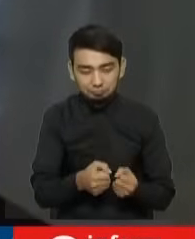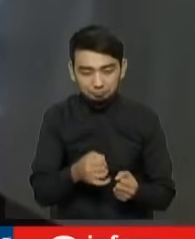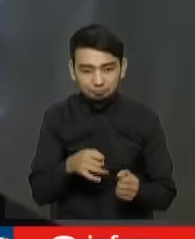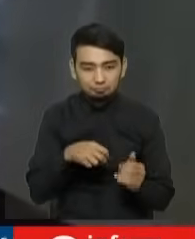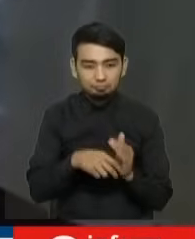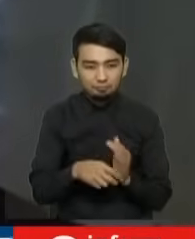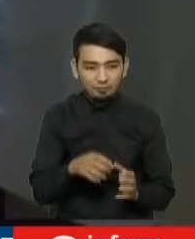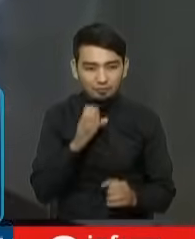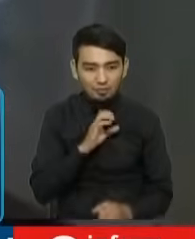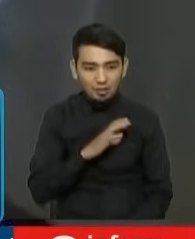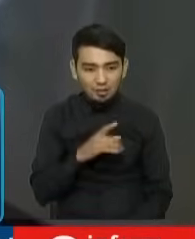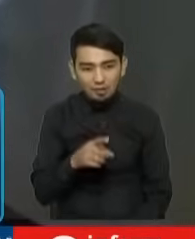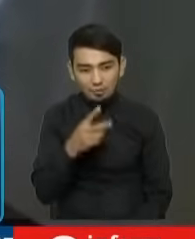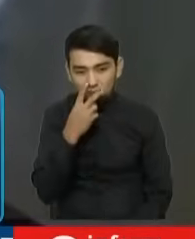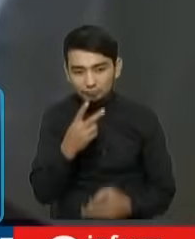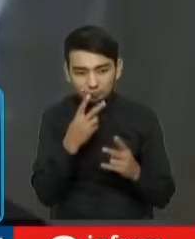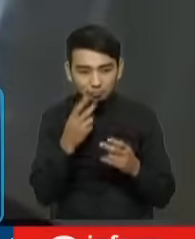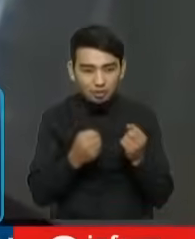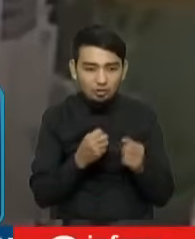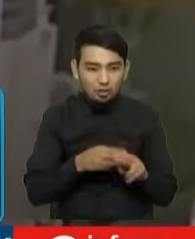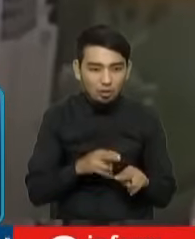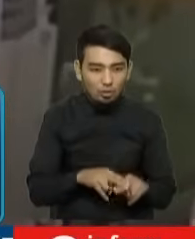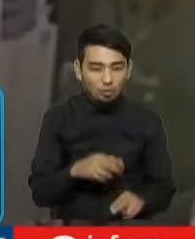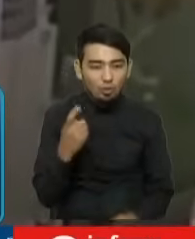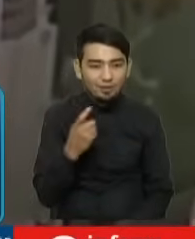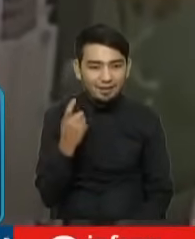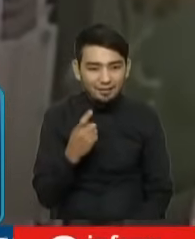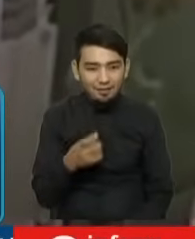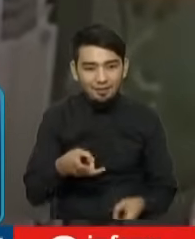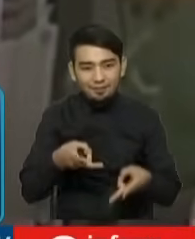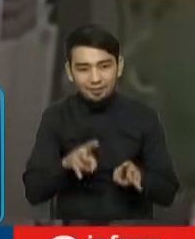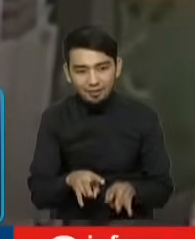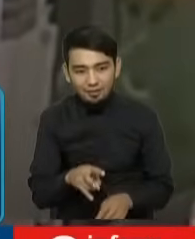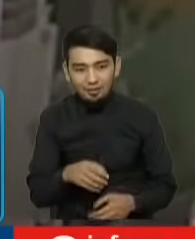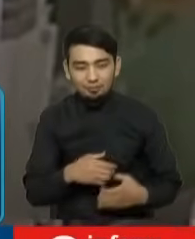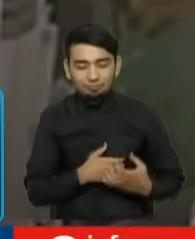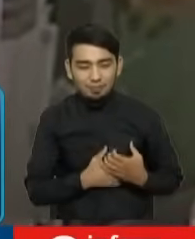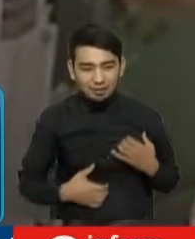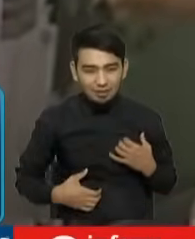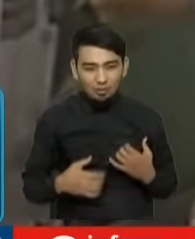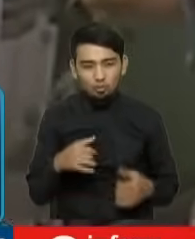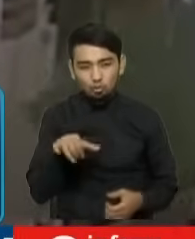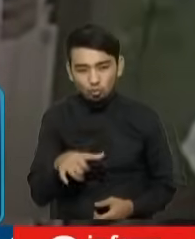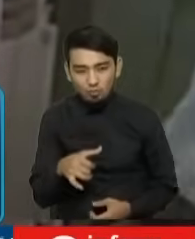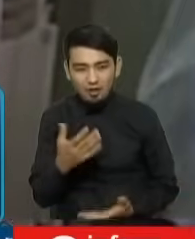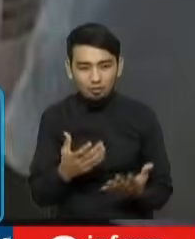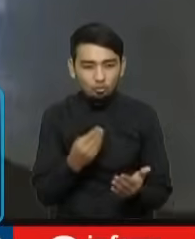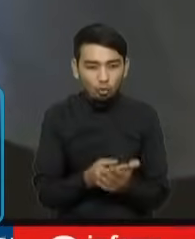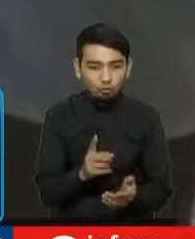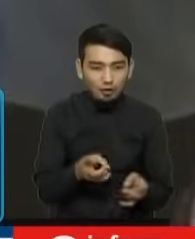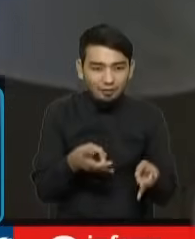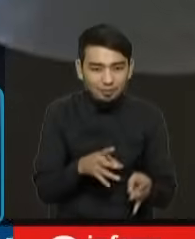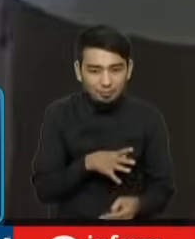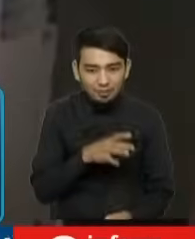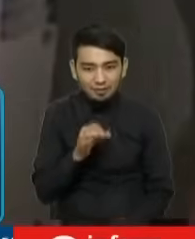Преступник выбирал для краж именно те машины, в которых владельцы оставляли барсетки, сумки и другие ценные вещи,